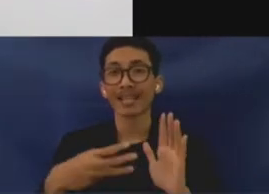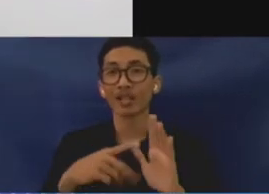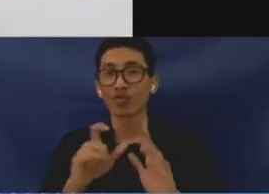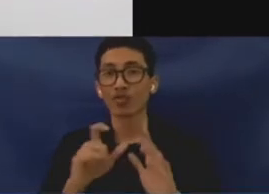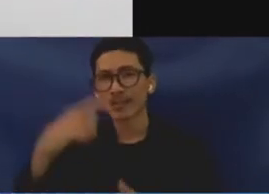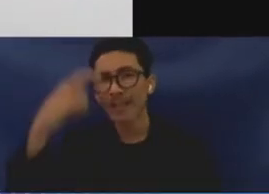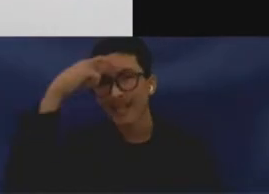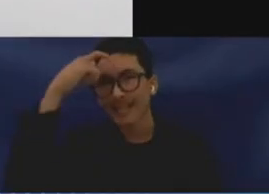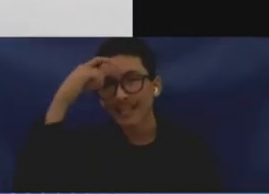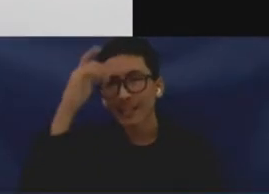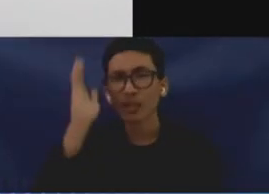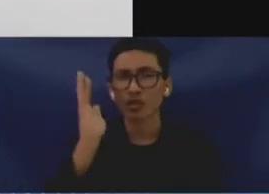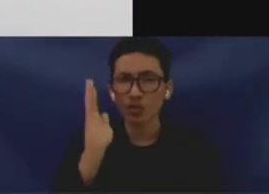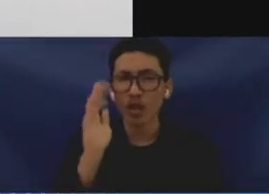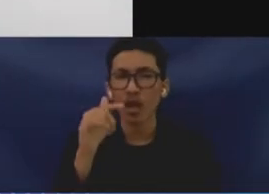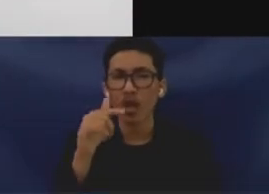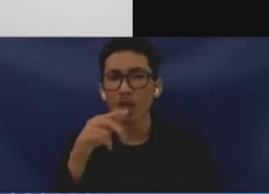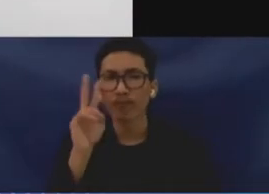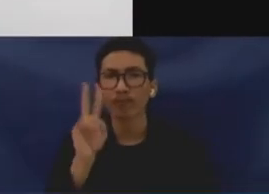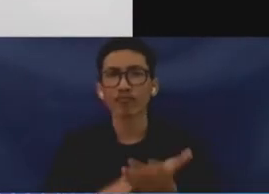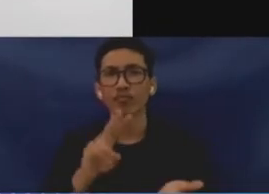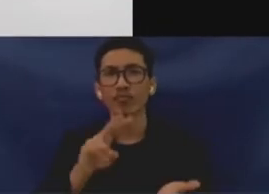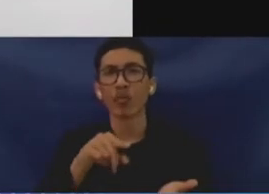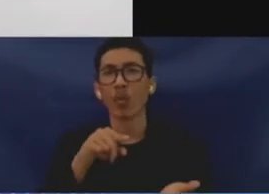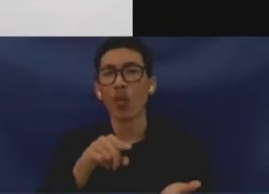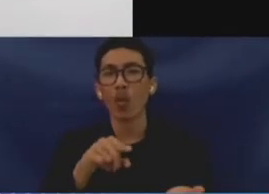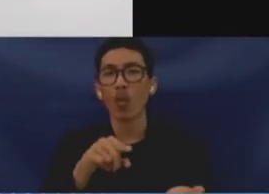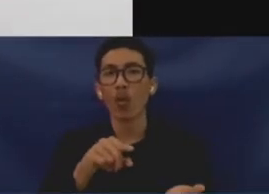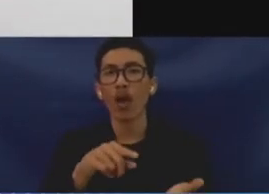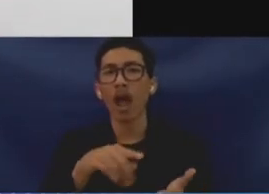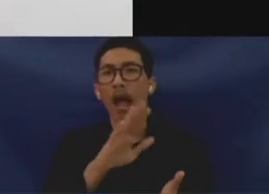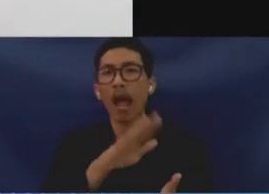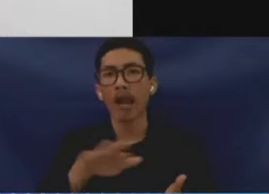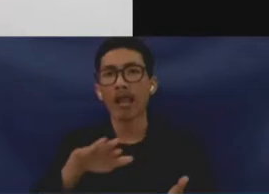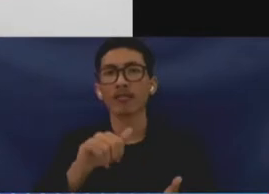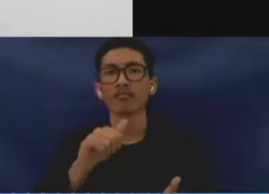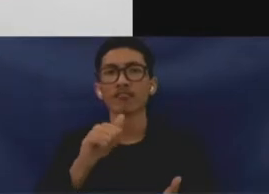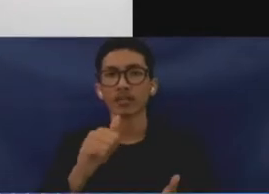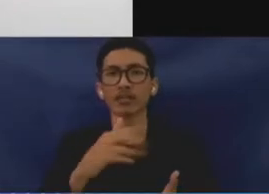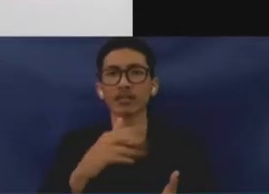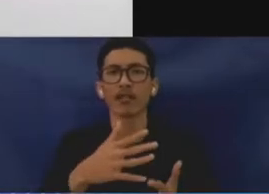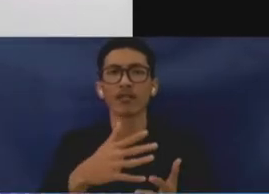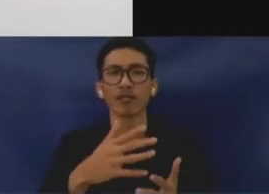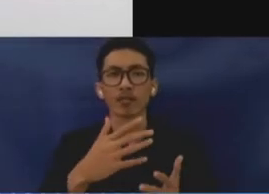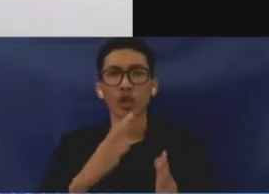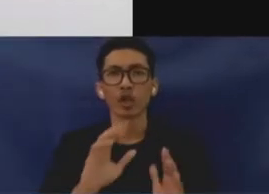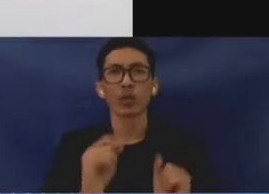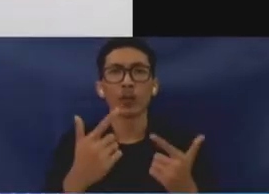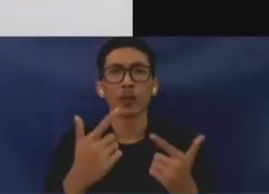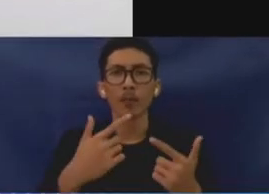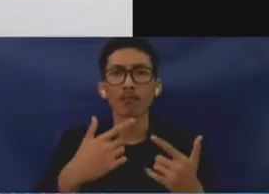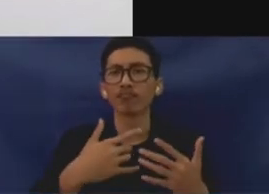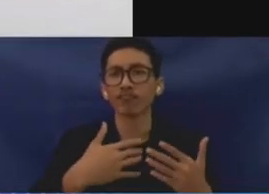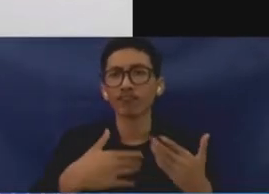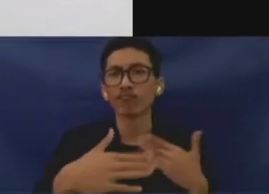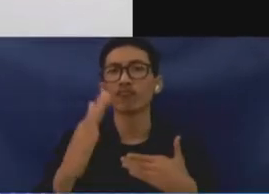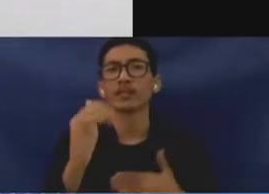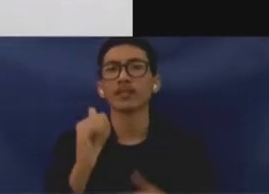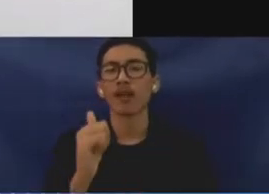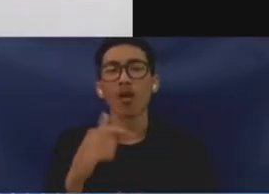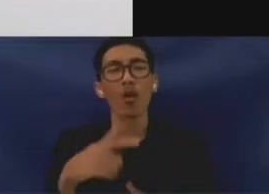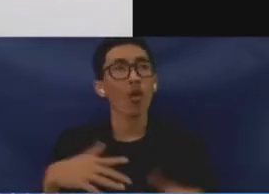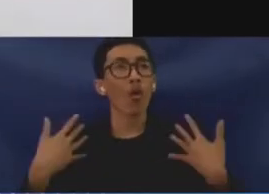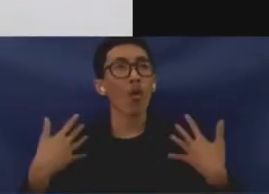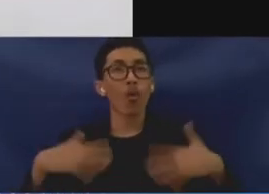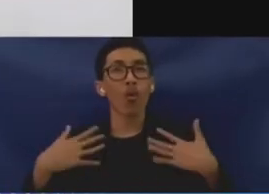dinyatakan bahwa oh ini anak bisa bertahan gitu ya, itu buat saya udah luar biasa gitu ya. Jadi buat saya